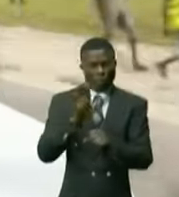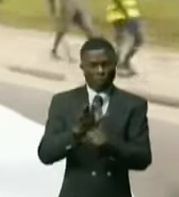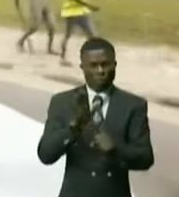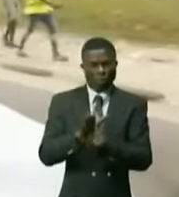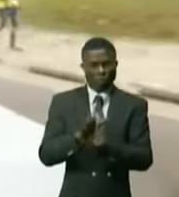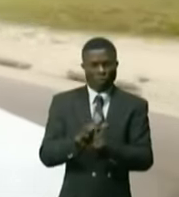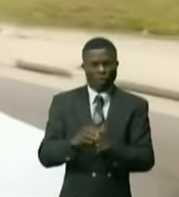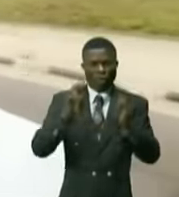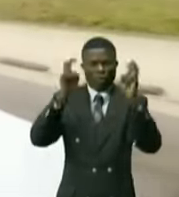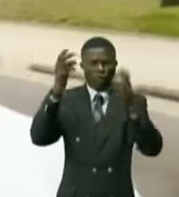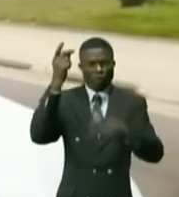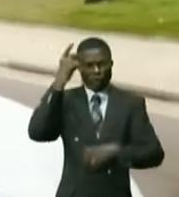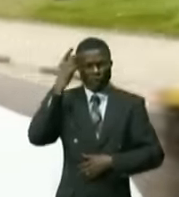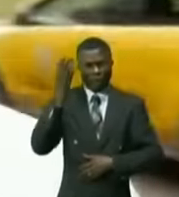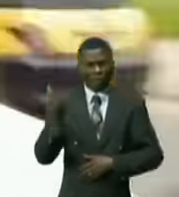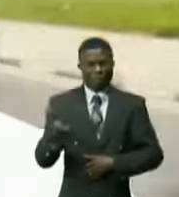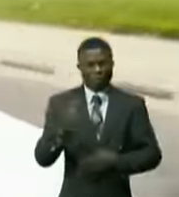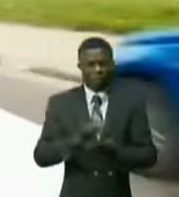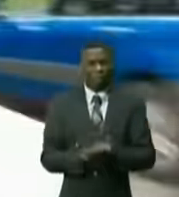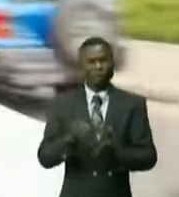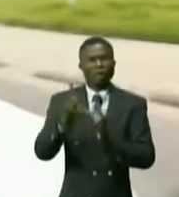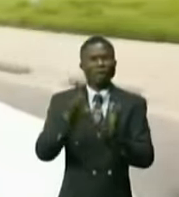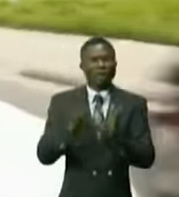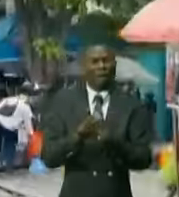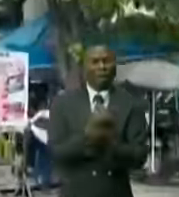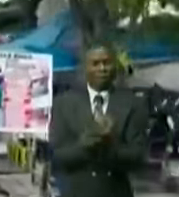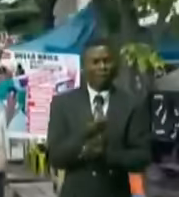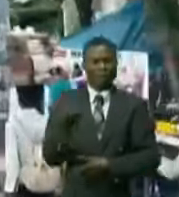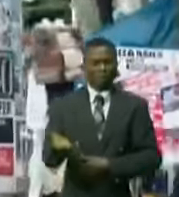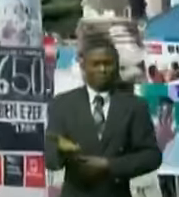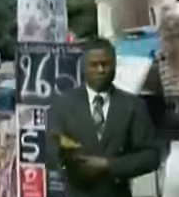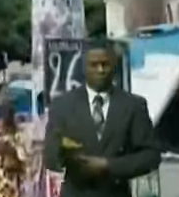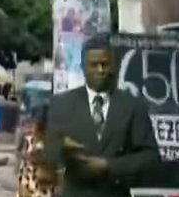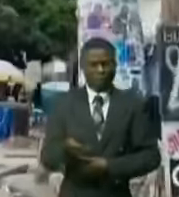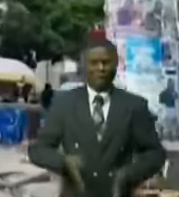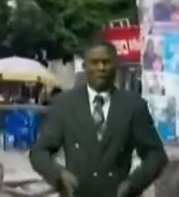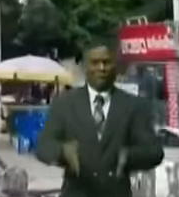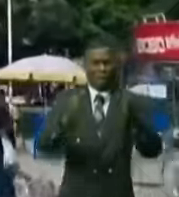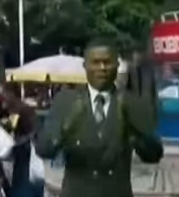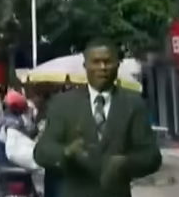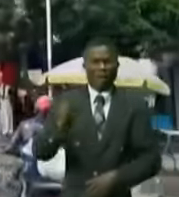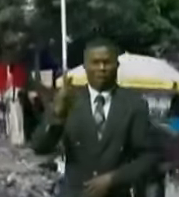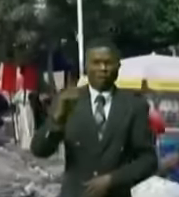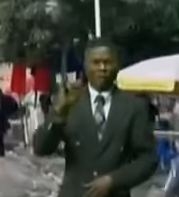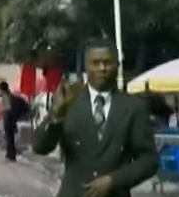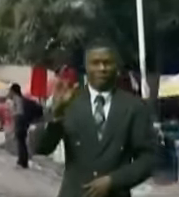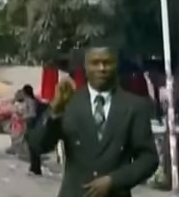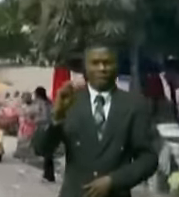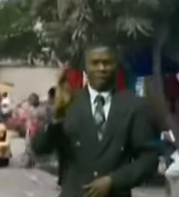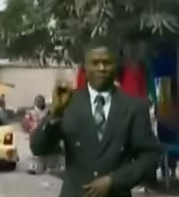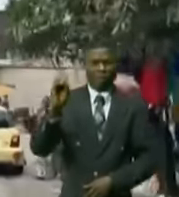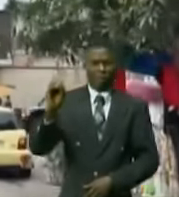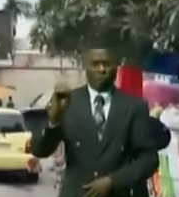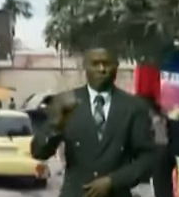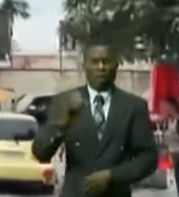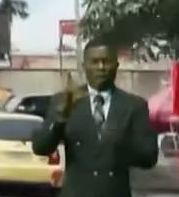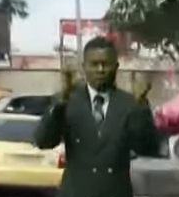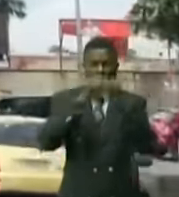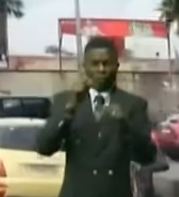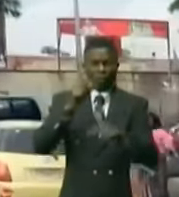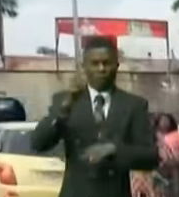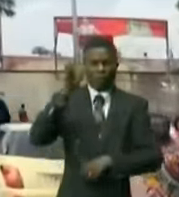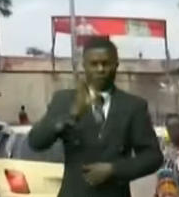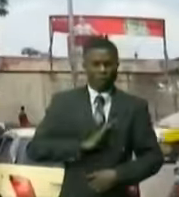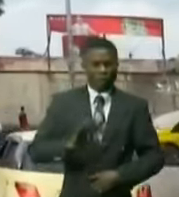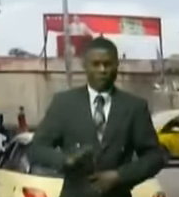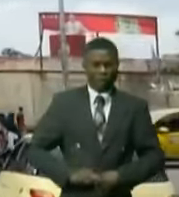de la capitale pour voir si la loi a été respectée. Sur l'avenue Kimbondo, l'affiche de l'actuel chef de l'État n'a pas échappé à la